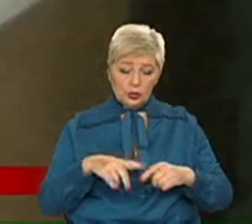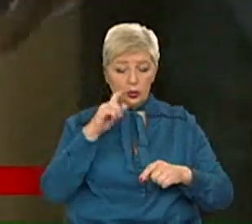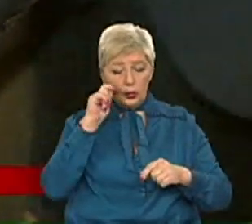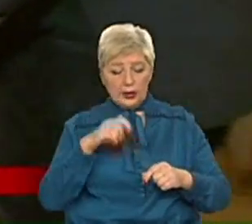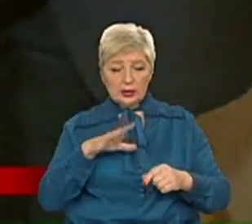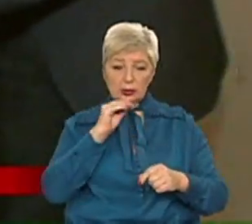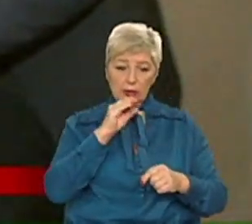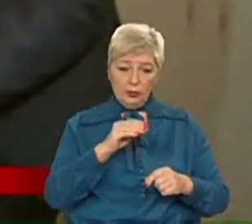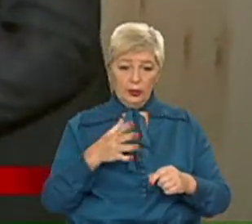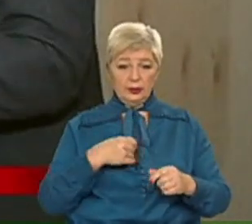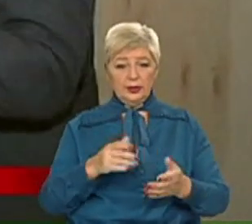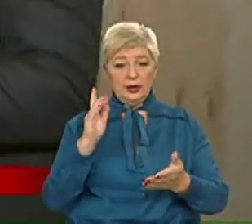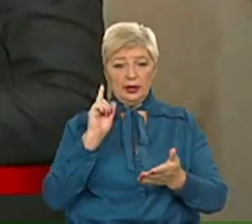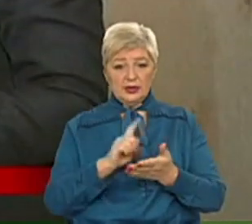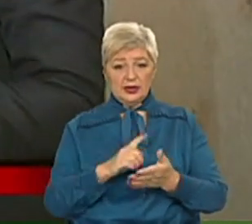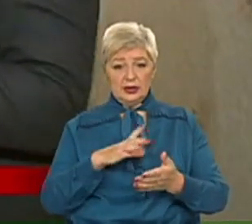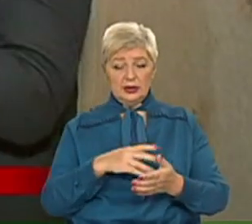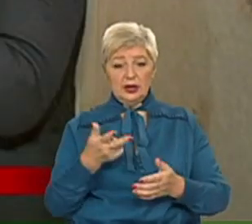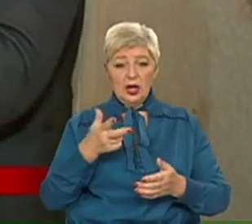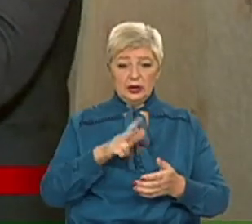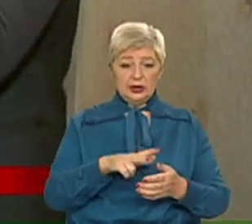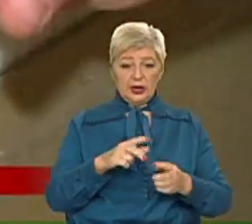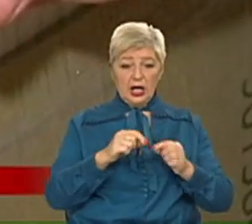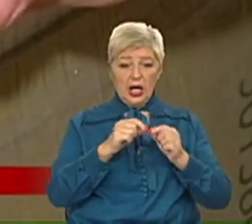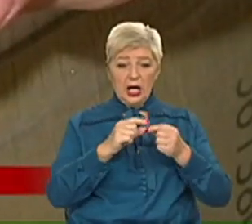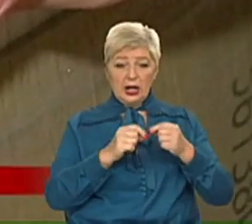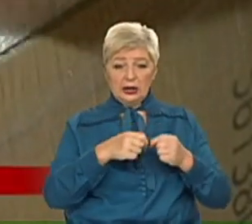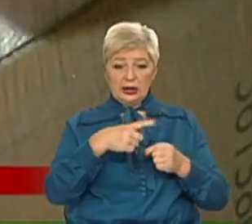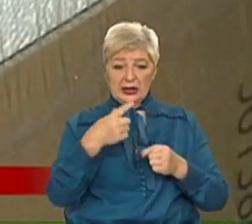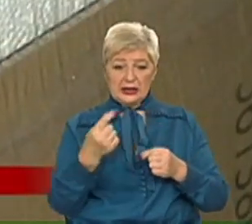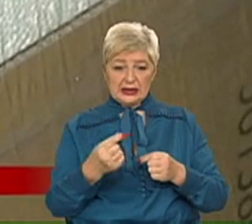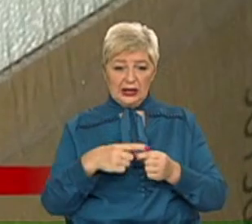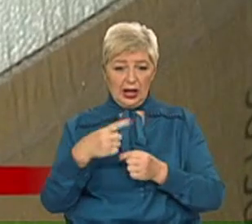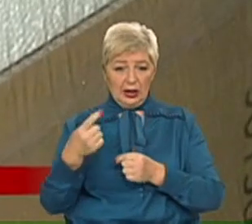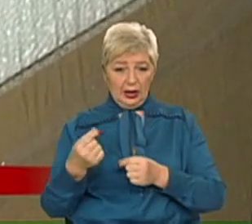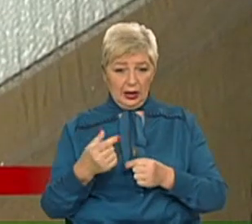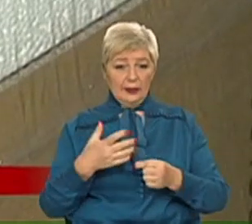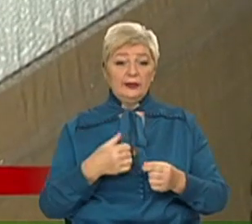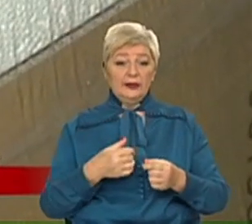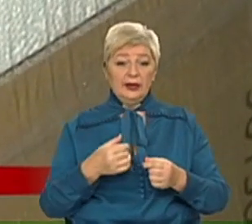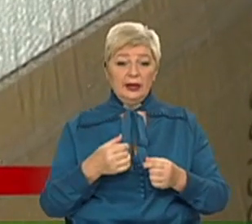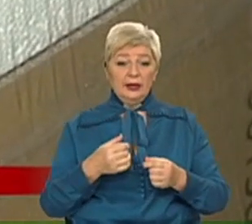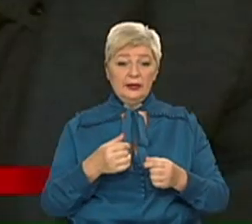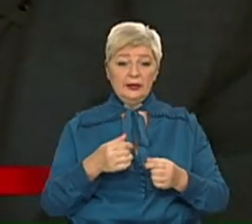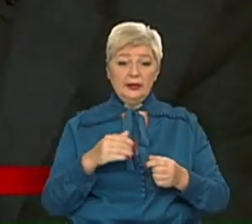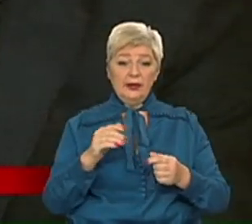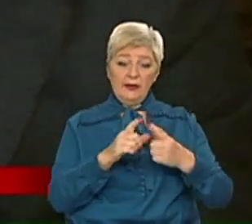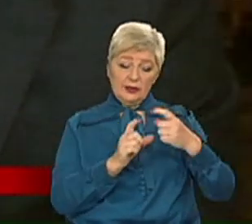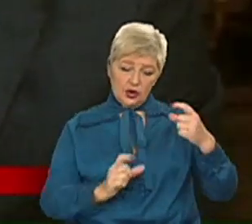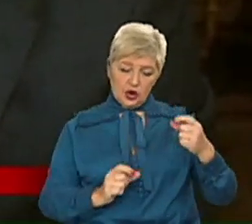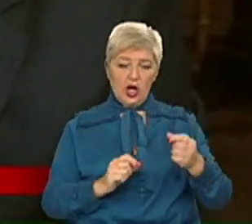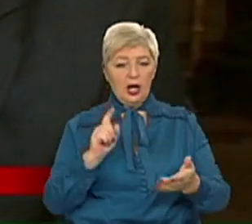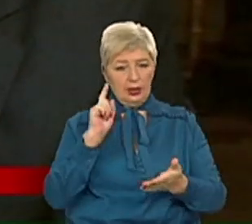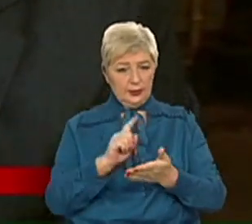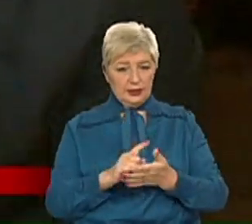а також наявність ось такого трилисника. Це знак адаптації під вітчизняні електромережі. Крім того, фіскальний чек. Усе